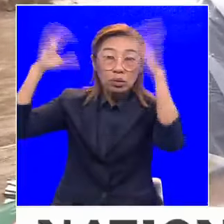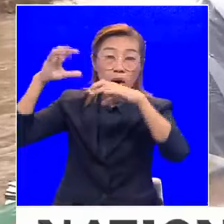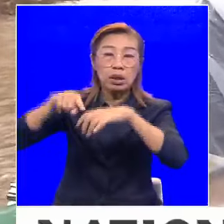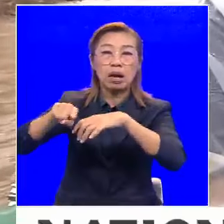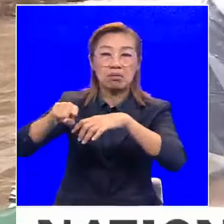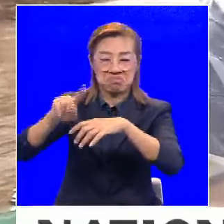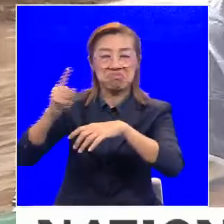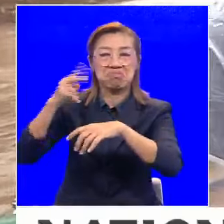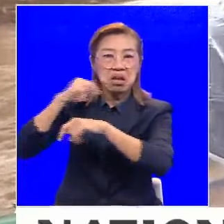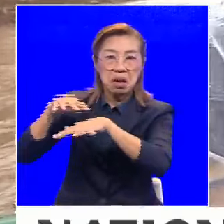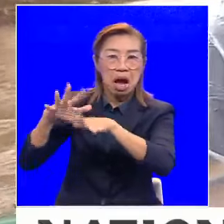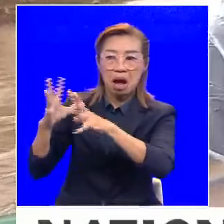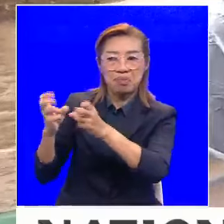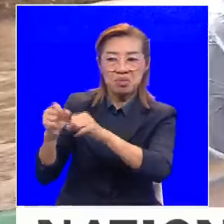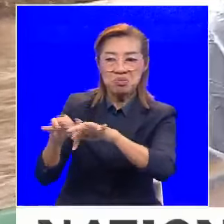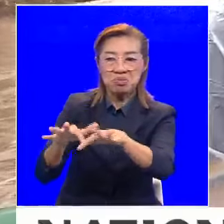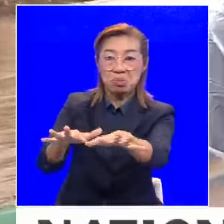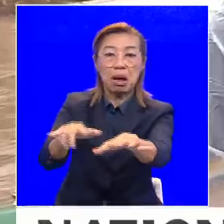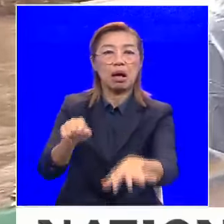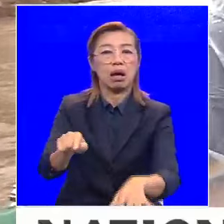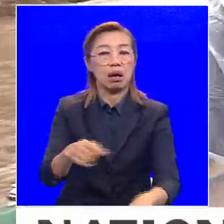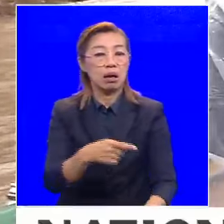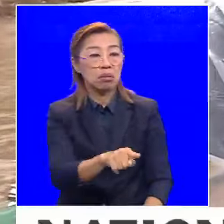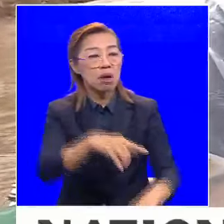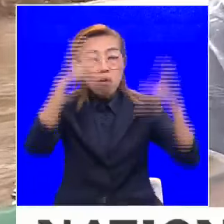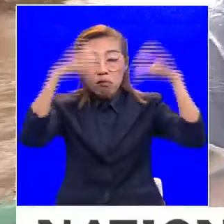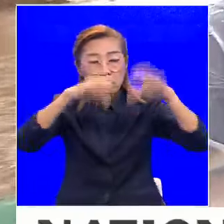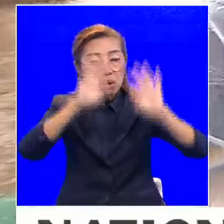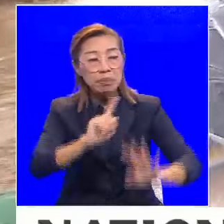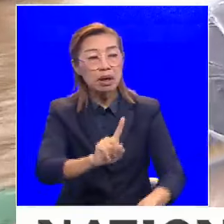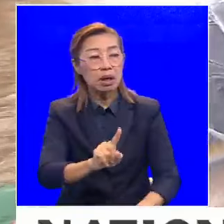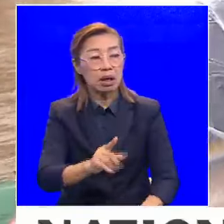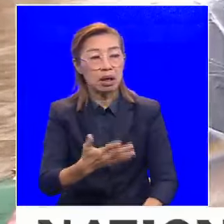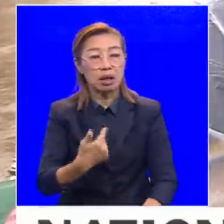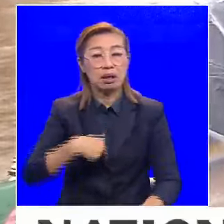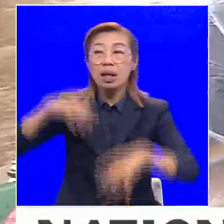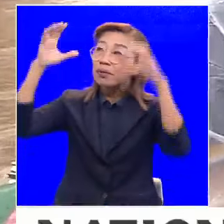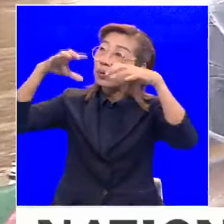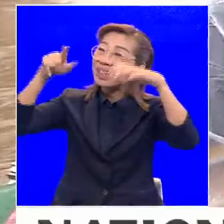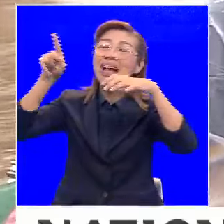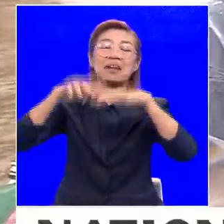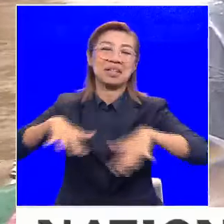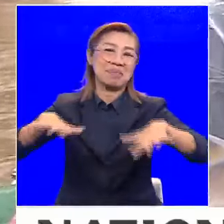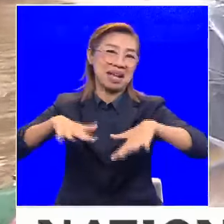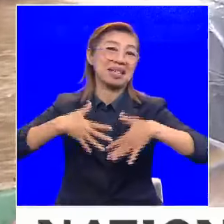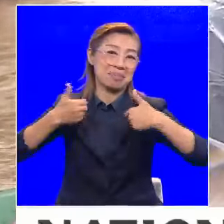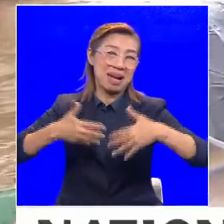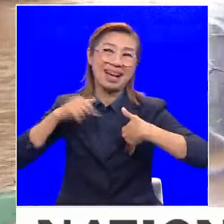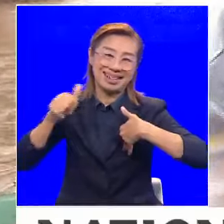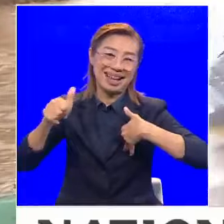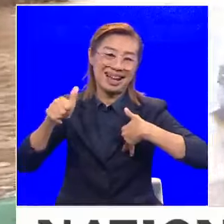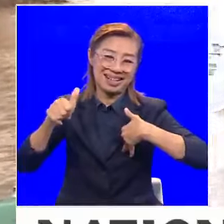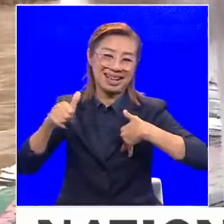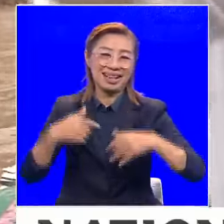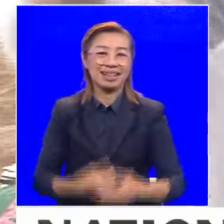มาเยอะ ๆตกแบบนี้ดูแล้วเป็นยังไงบ้างคะ ตกน้ำนี่ก็เชียวๆอยู่เชียวๆก็น้ำป่าลามา